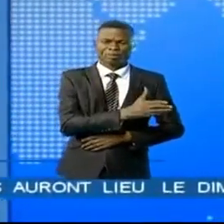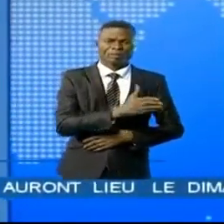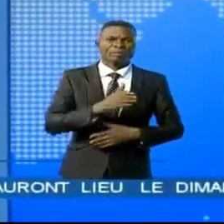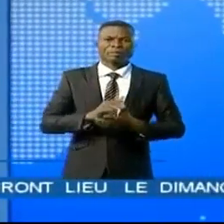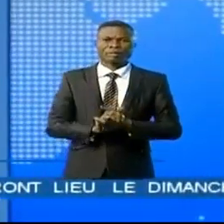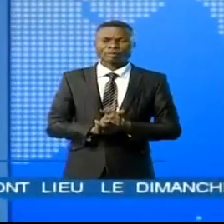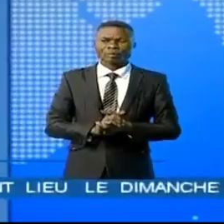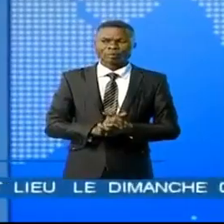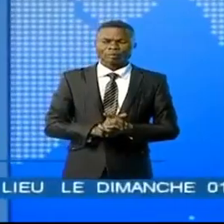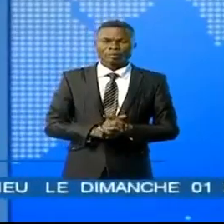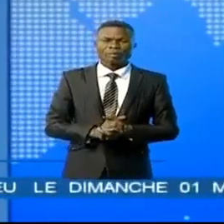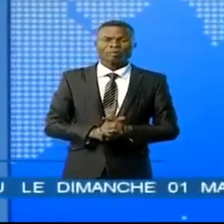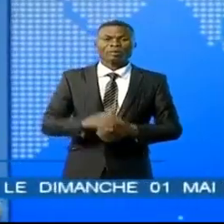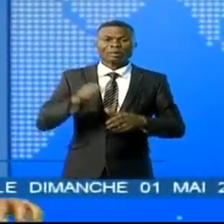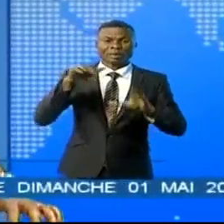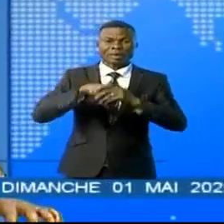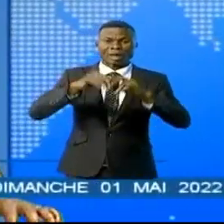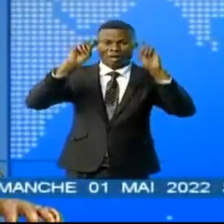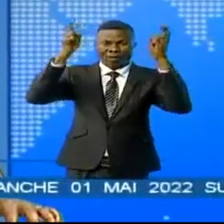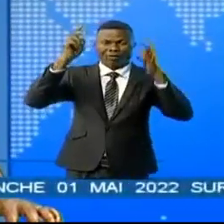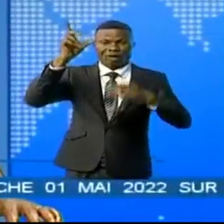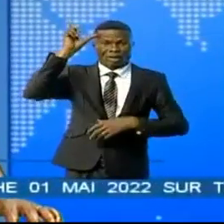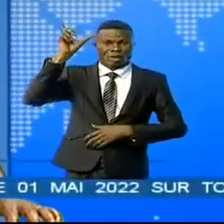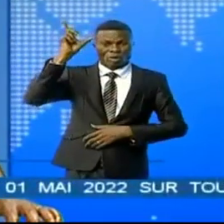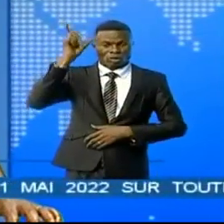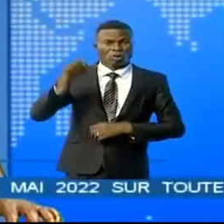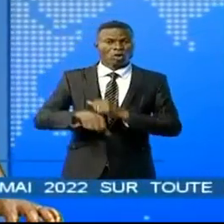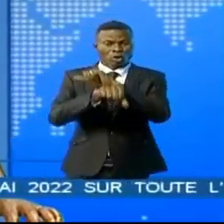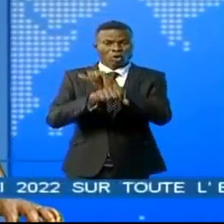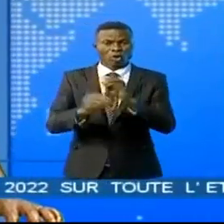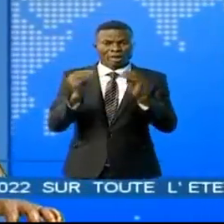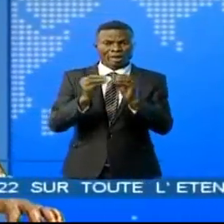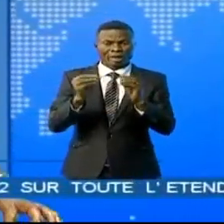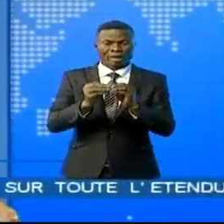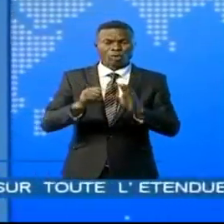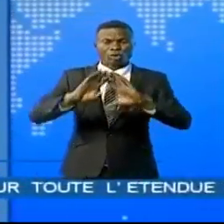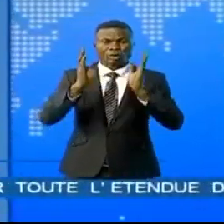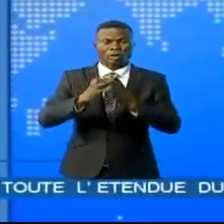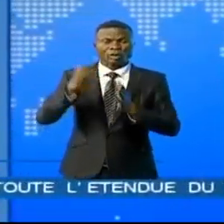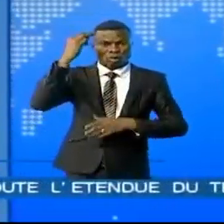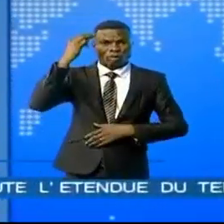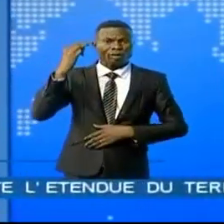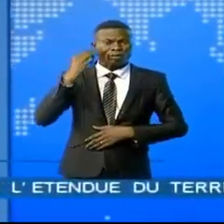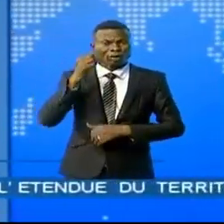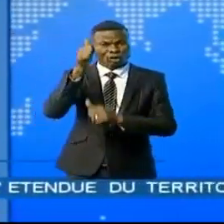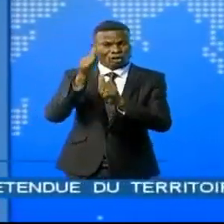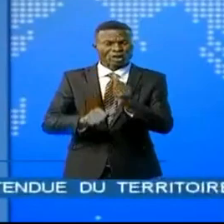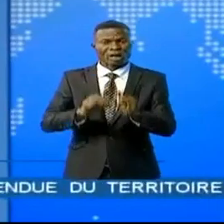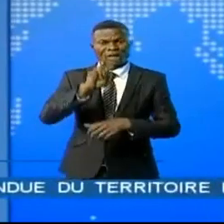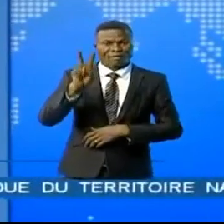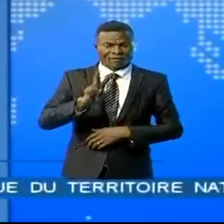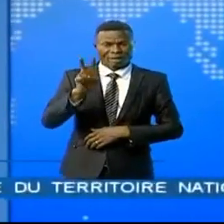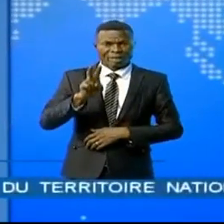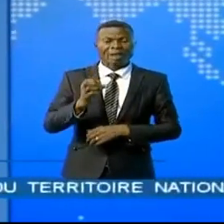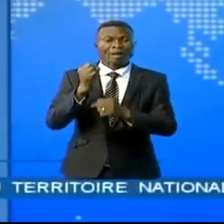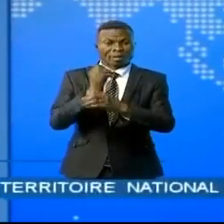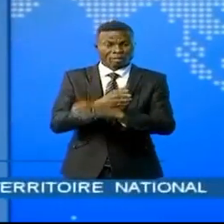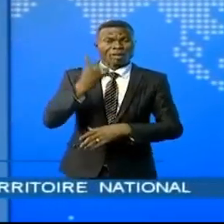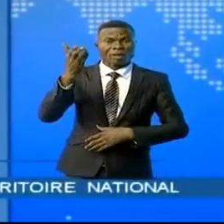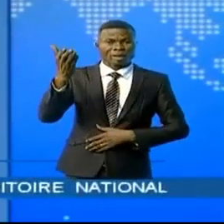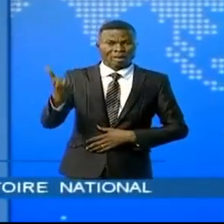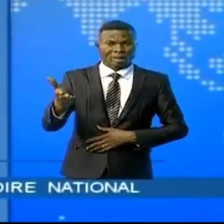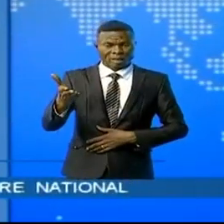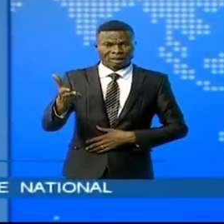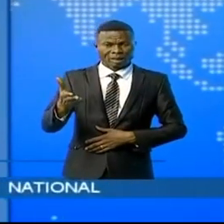Et puis, toujours à Lubumbashi, la traditionnelle réunion du Conseil du ministre de chaque vendredi a eu lieu.